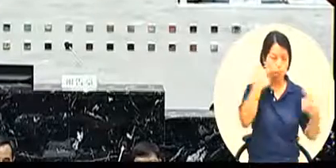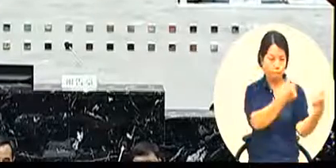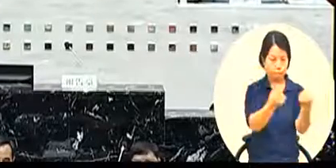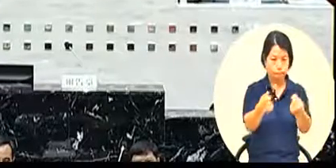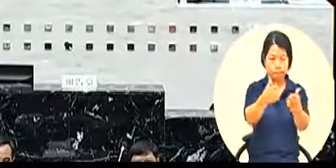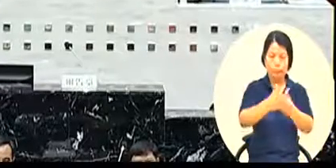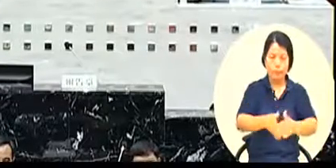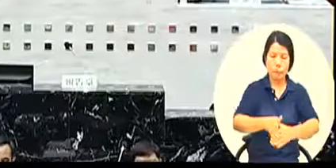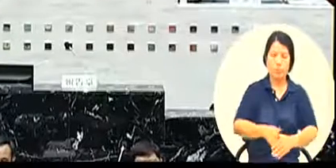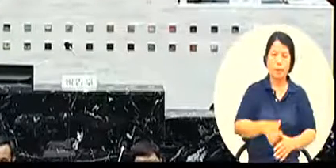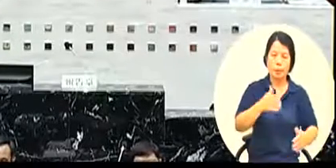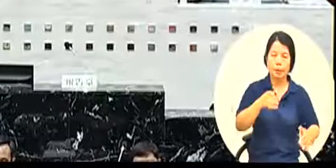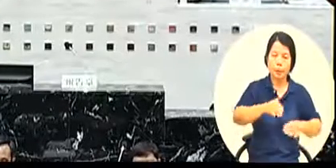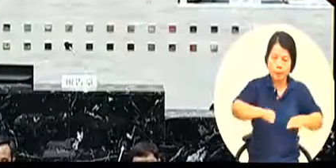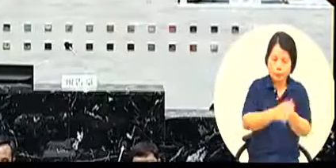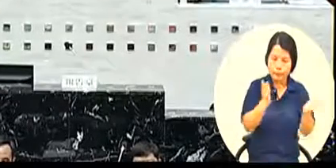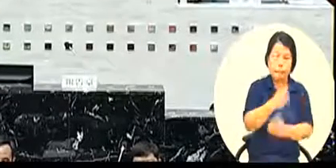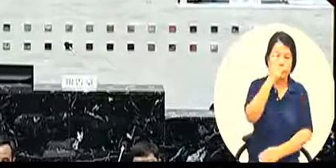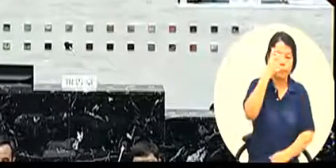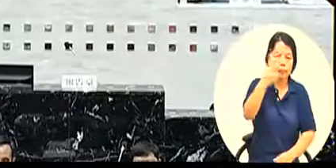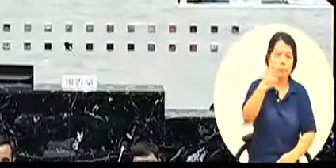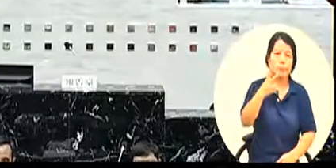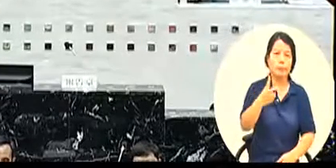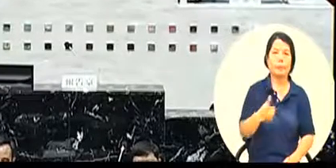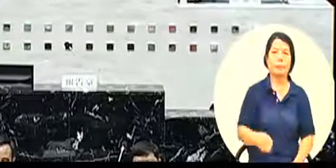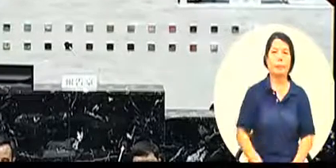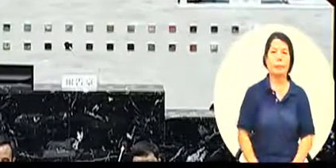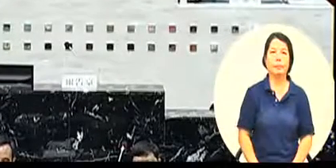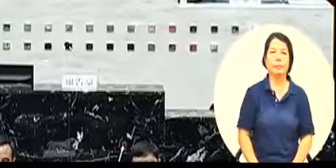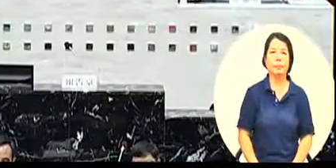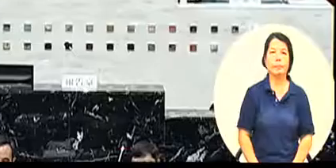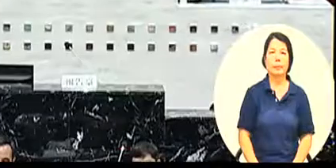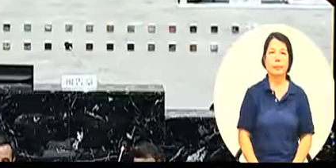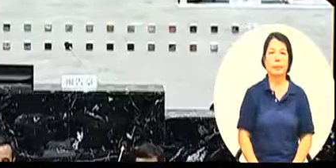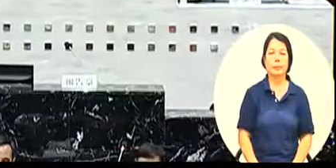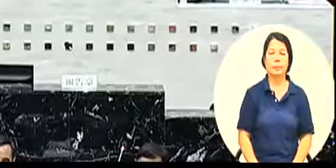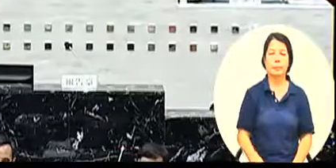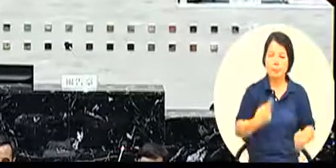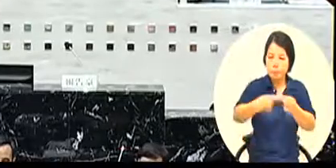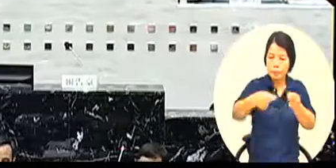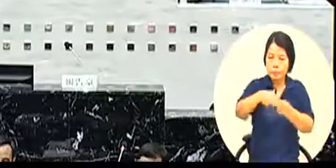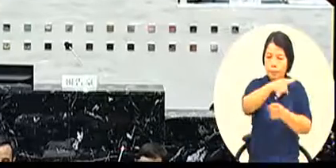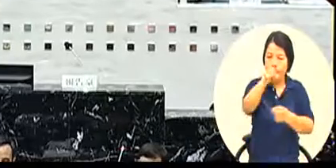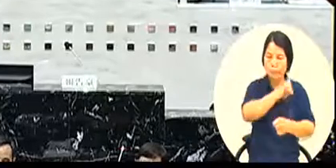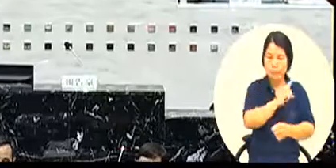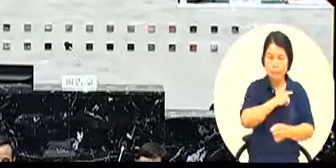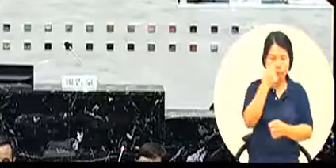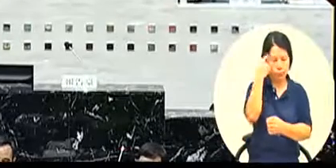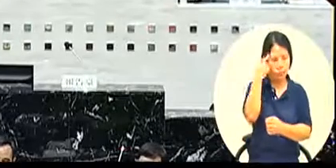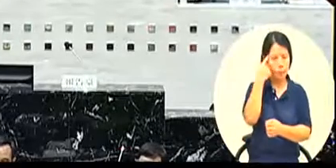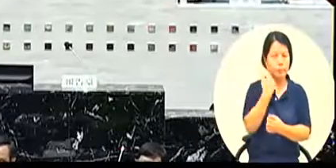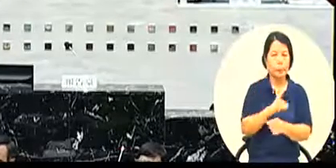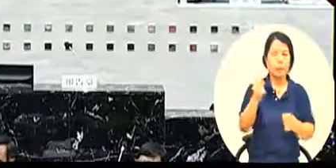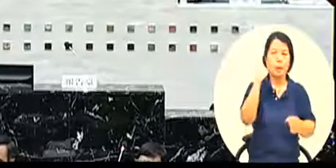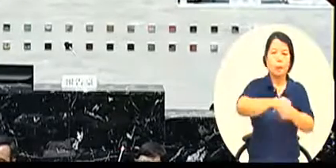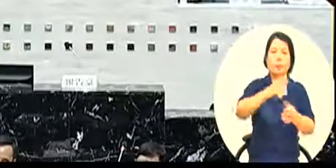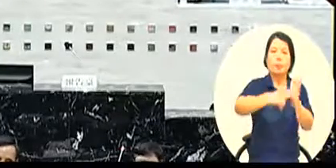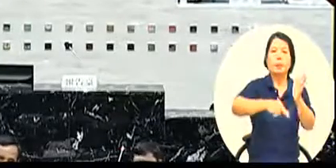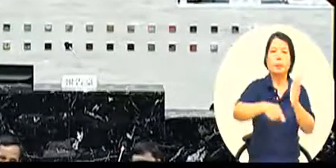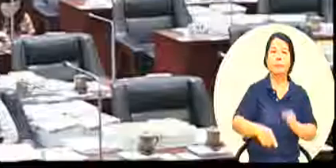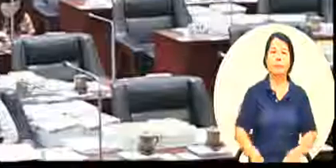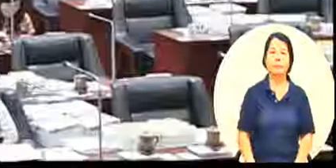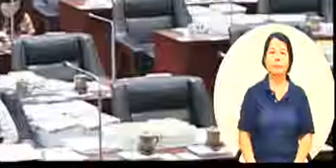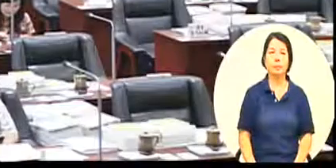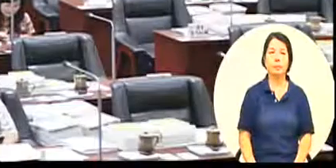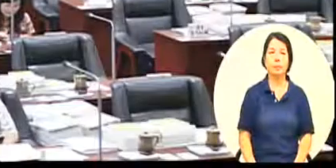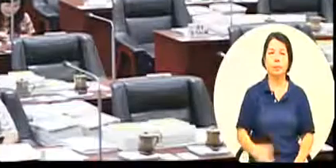对？ 对。 有没有？是几分钟的呵？几分钟好补充？